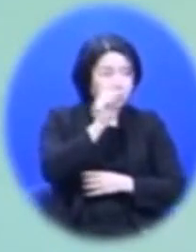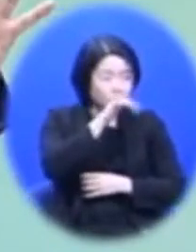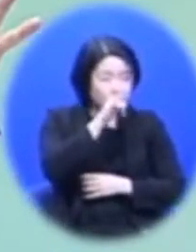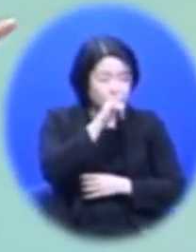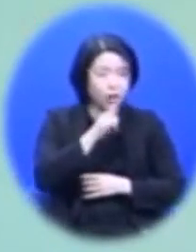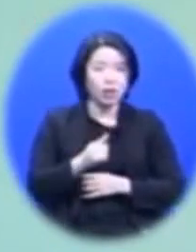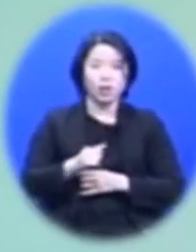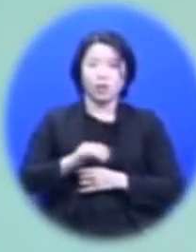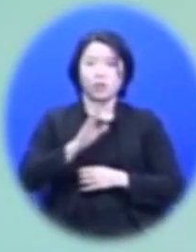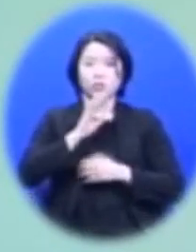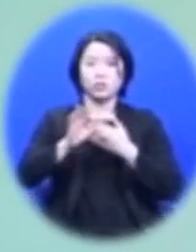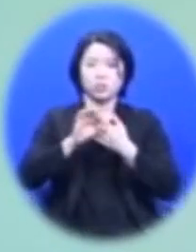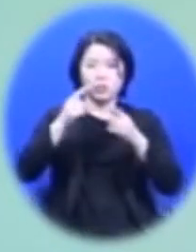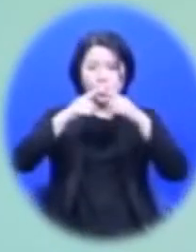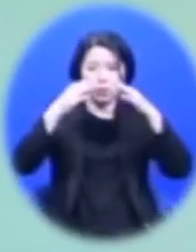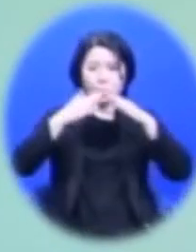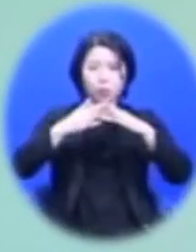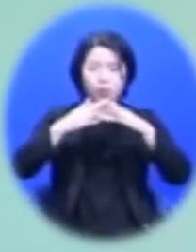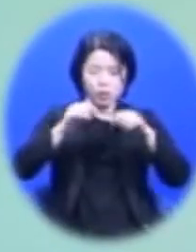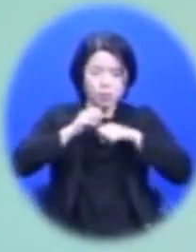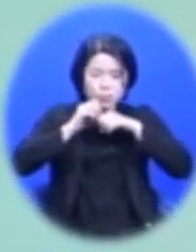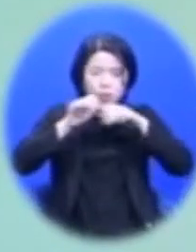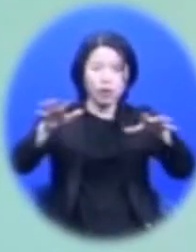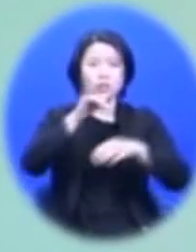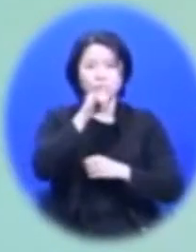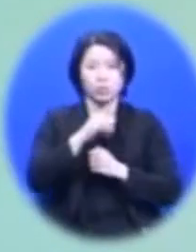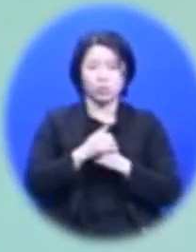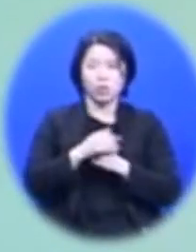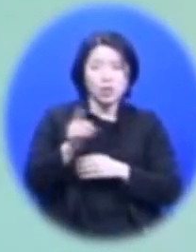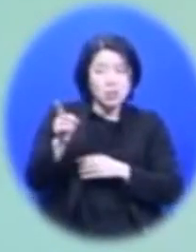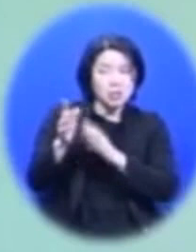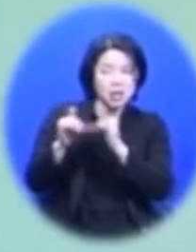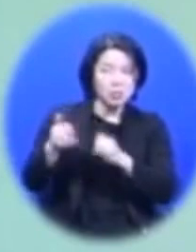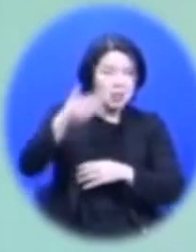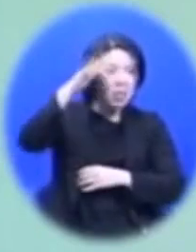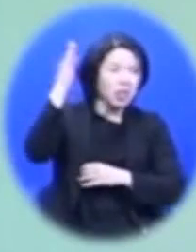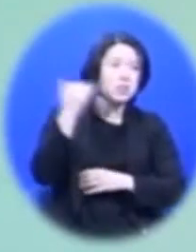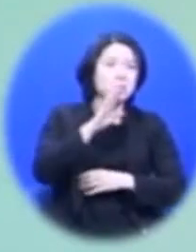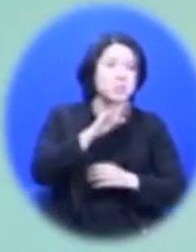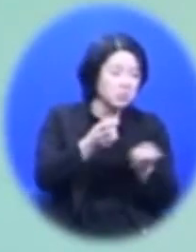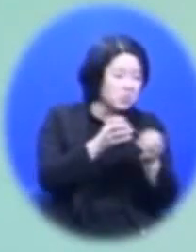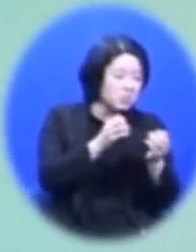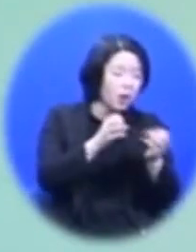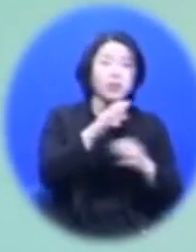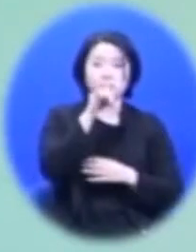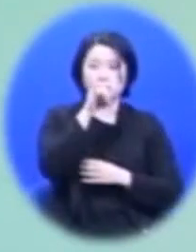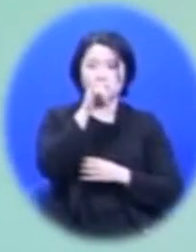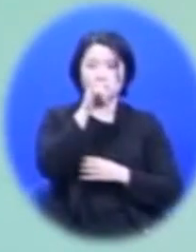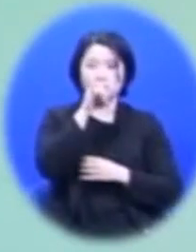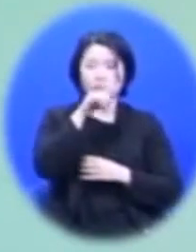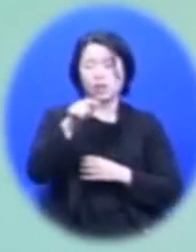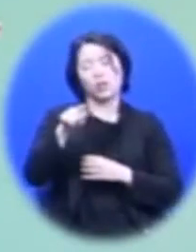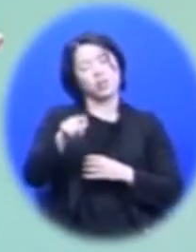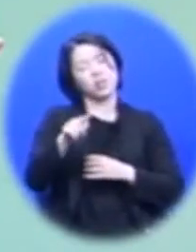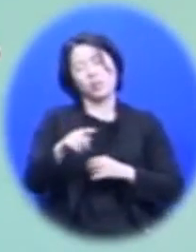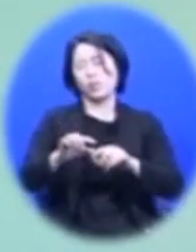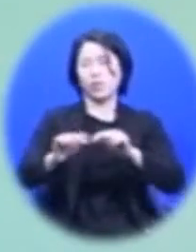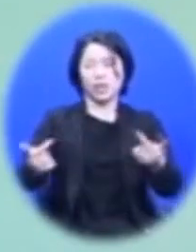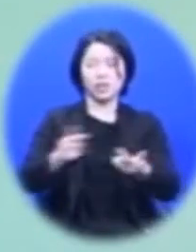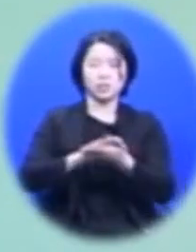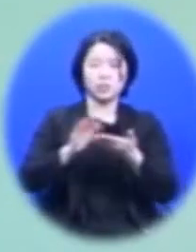소문이 쫙 퍼집니다. 저 사람이 그 사람이래, 전에 저런 사람이었대. 이건 아니라는